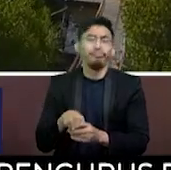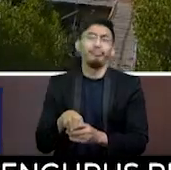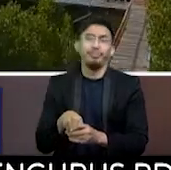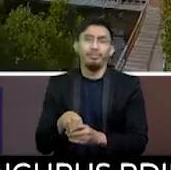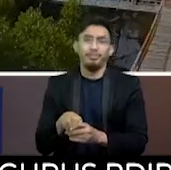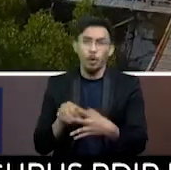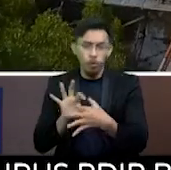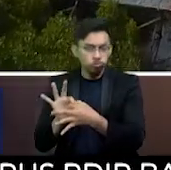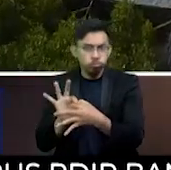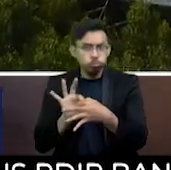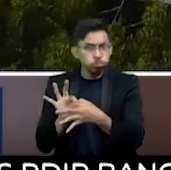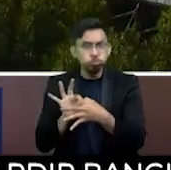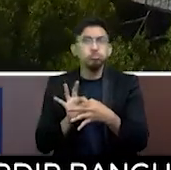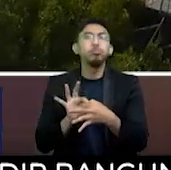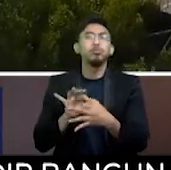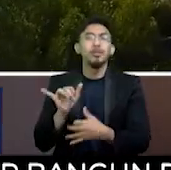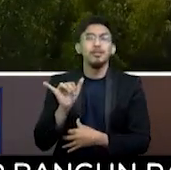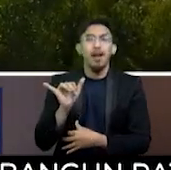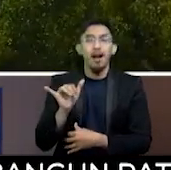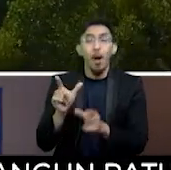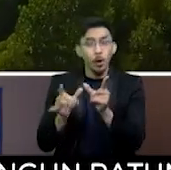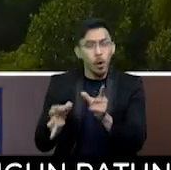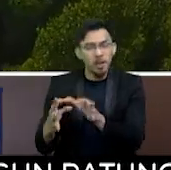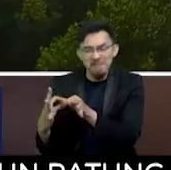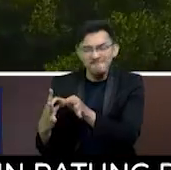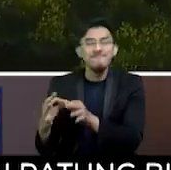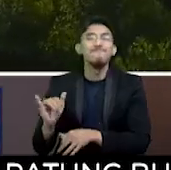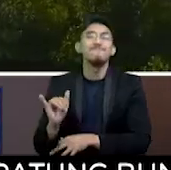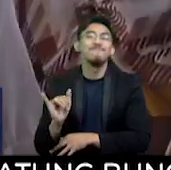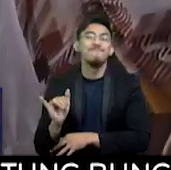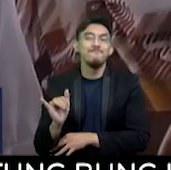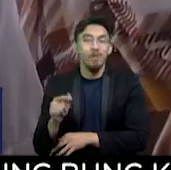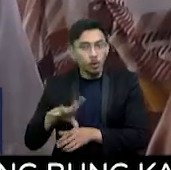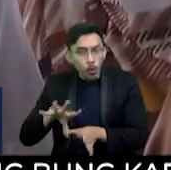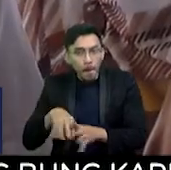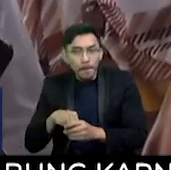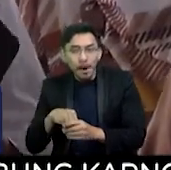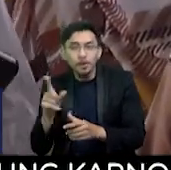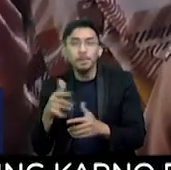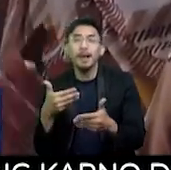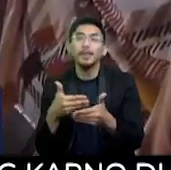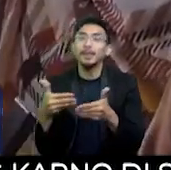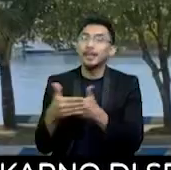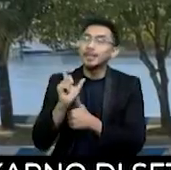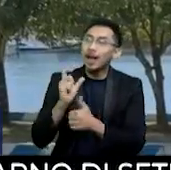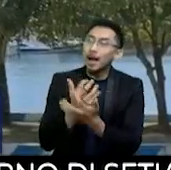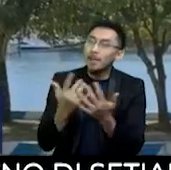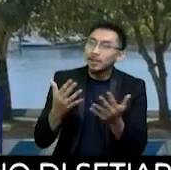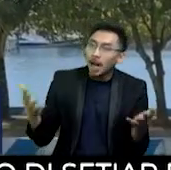boleh dibilang ya, pusat dari transportasi pergerakan masyarakat di Papua dan Papua